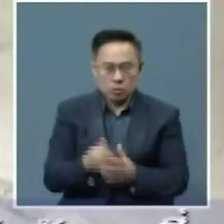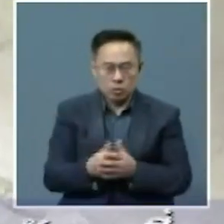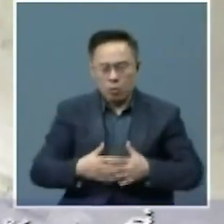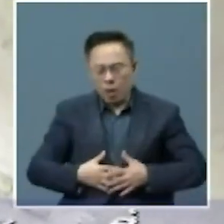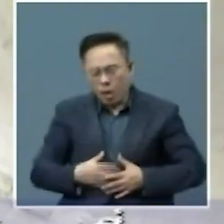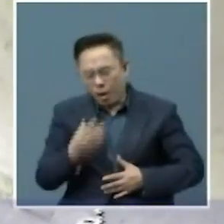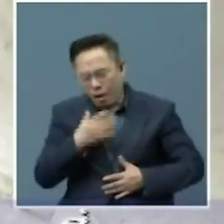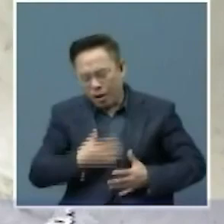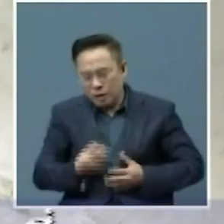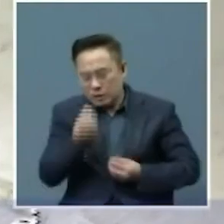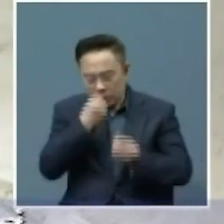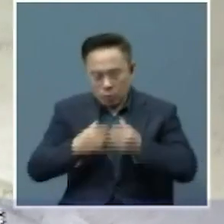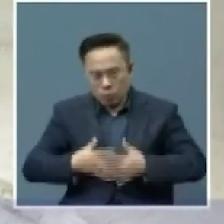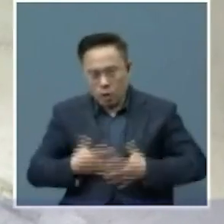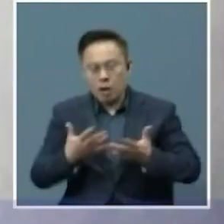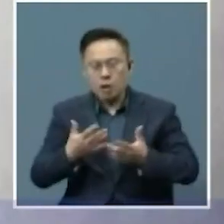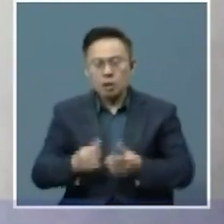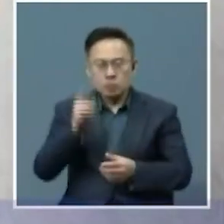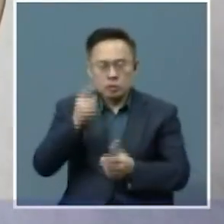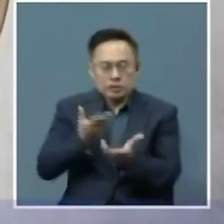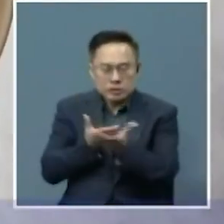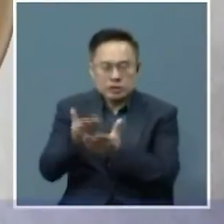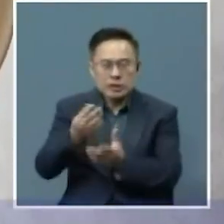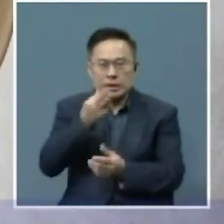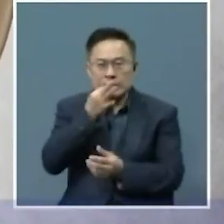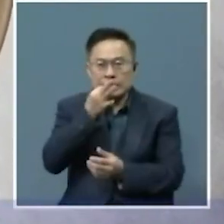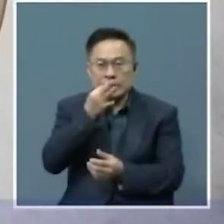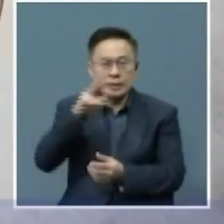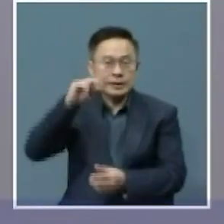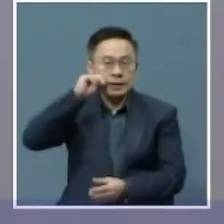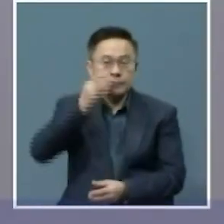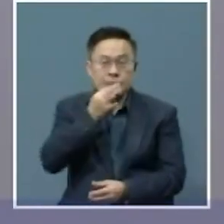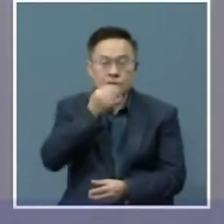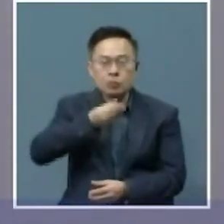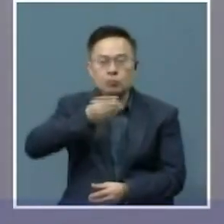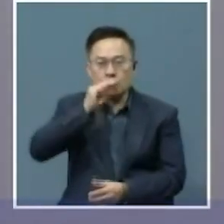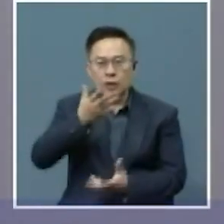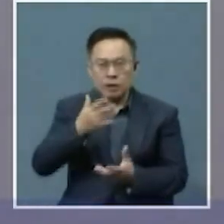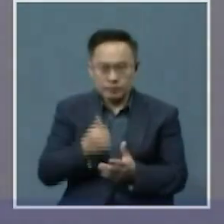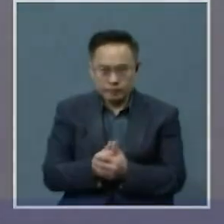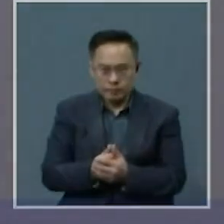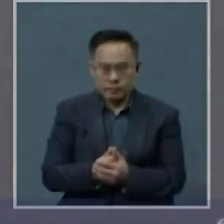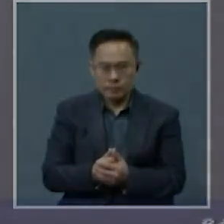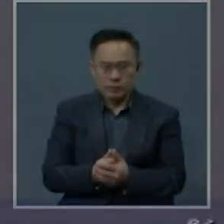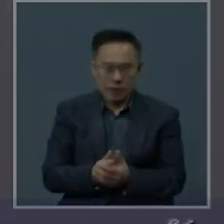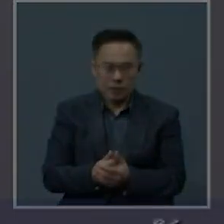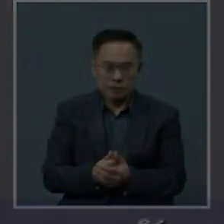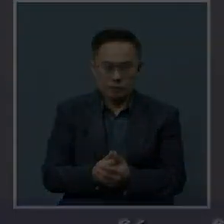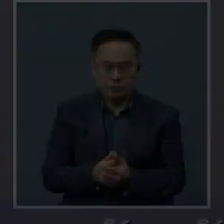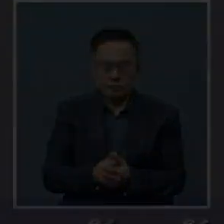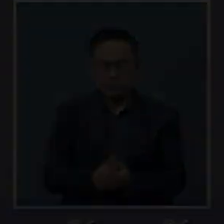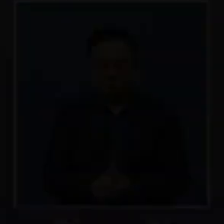เสียต้องระวังต้องรีบดื่มน้ำเกลือแร่นะครับก็นึกว่าทานอะไรไปก็หยุดอาหารนั้นเสียนะครับ